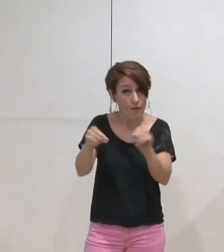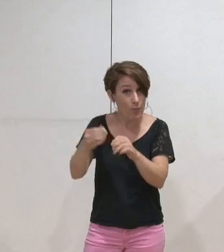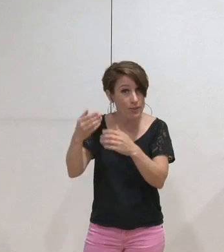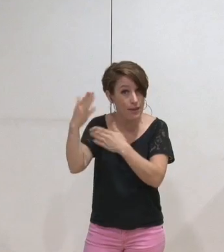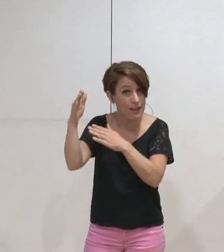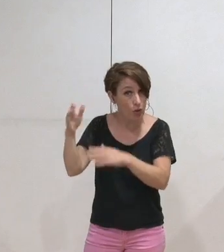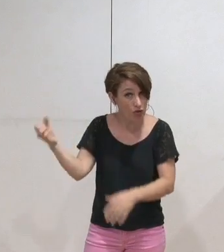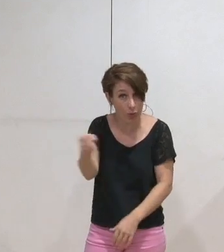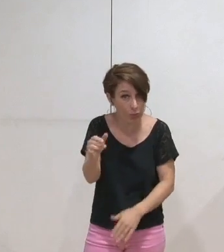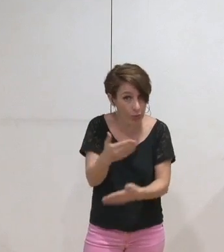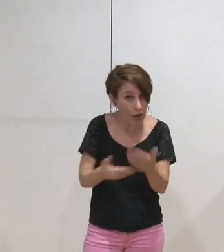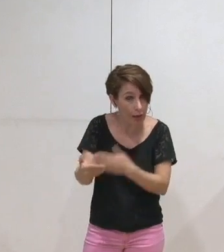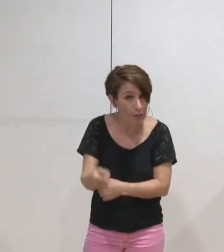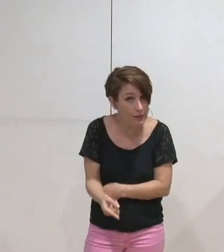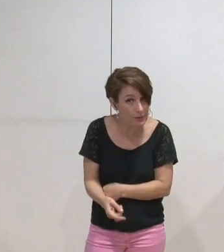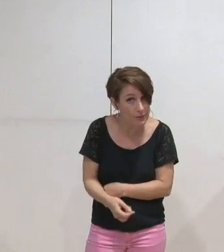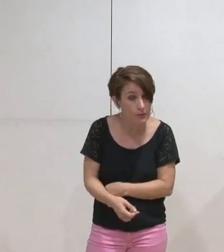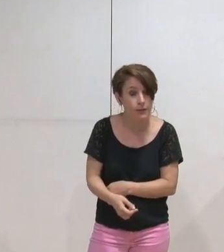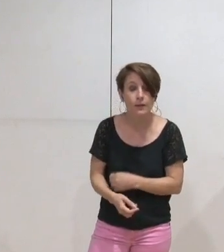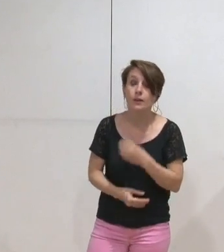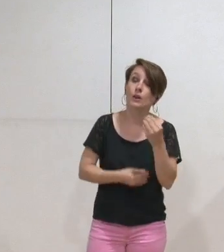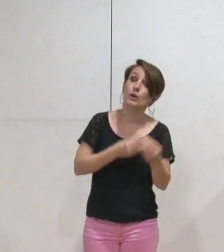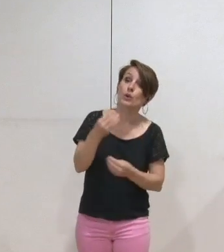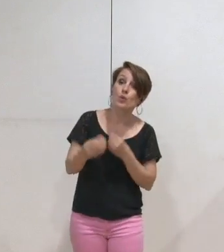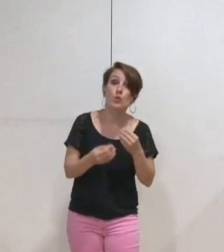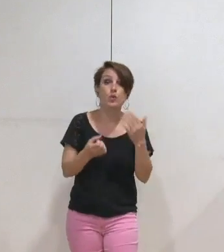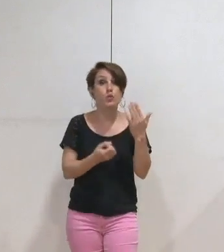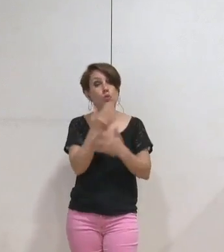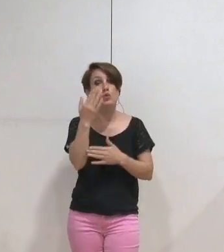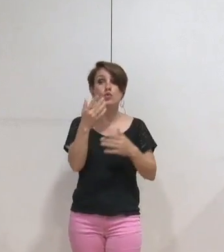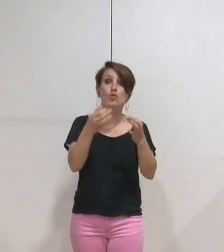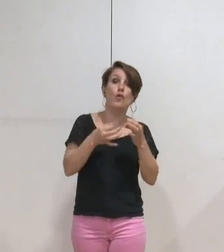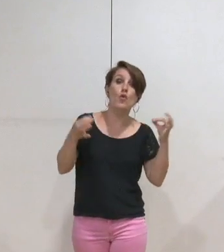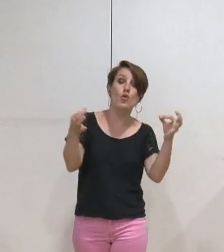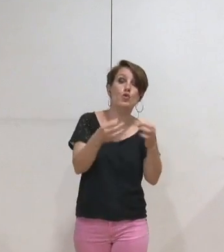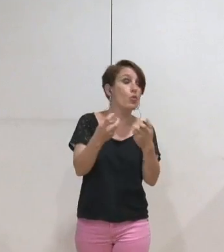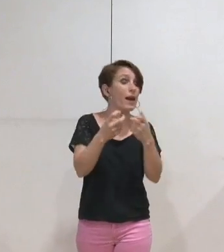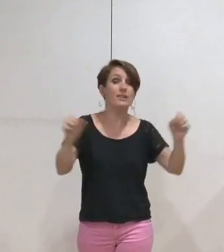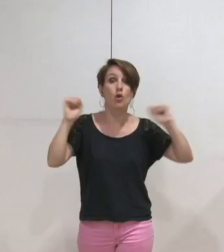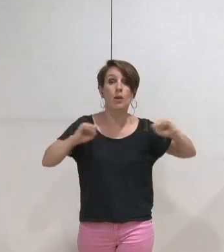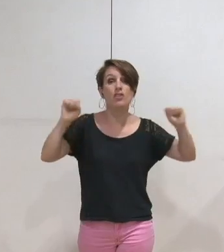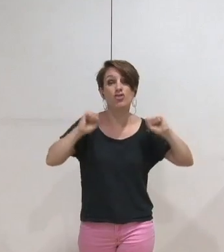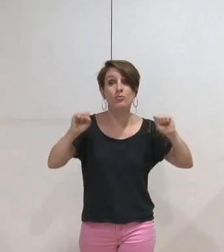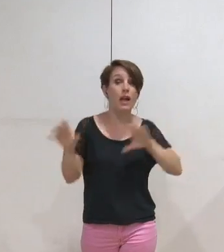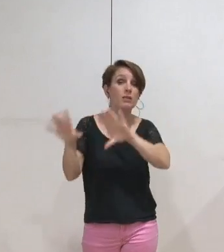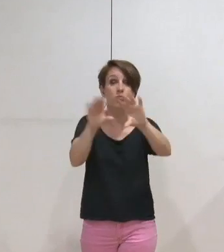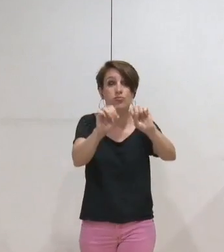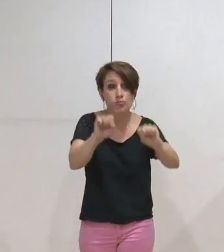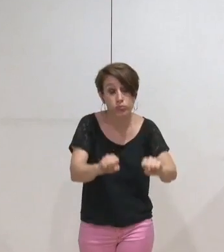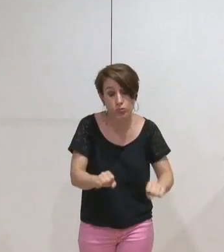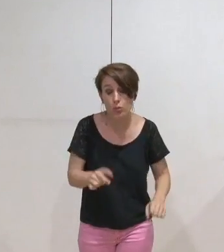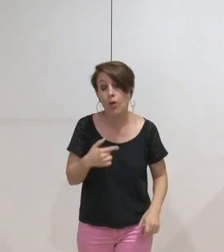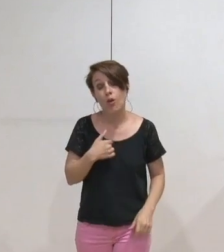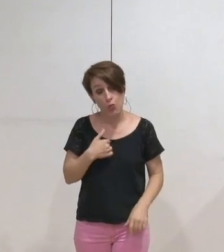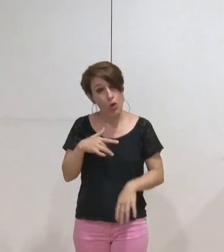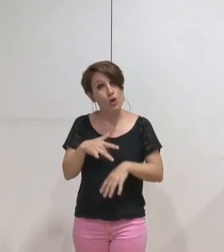faire on a le droit de la poser dans un nouveau lieu collectif de fortune un gymnase désaffecté ou que sais-je pour ma part j'ai vécu l'expérience il